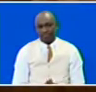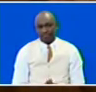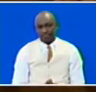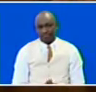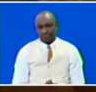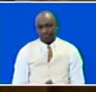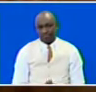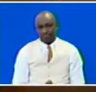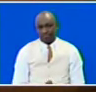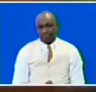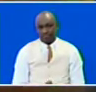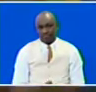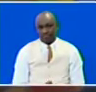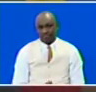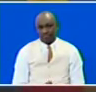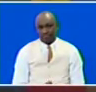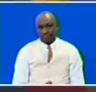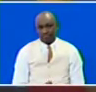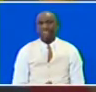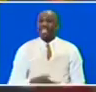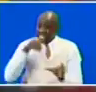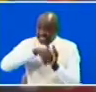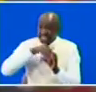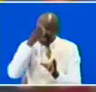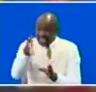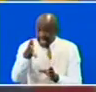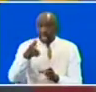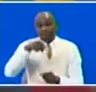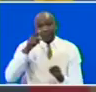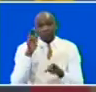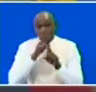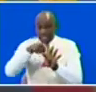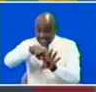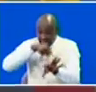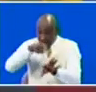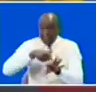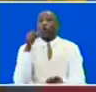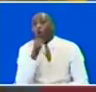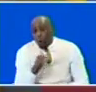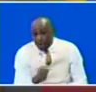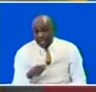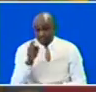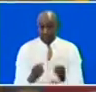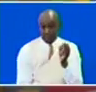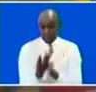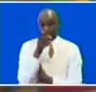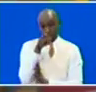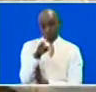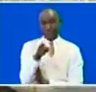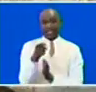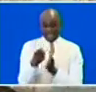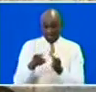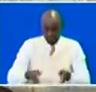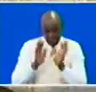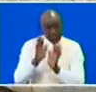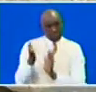feel how comfortable it is. That's it. Ndani ya dau ametumia champali iliyotupwa na kubuni muundo wa kipekee.